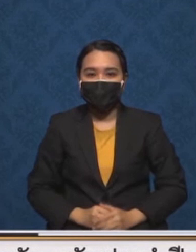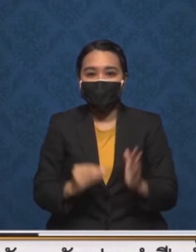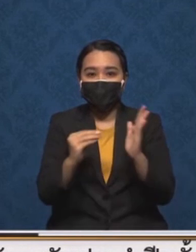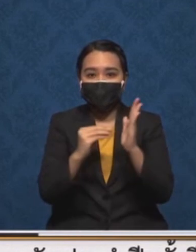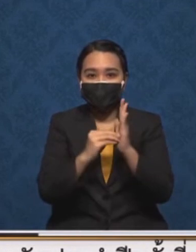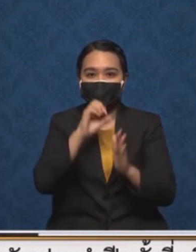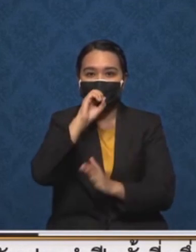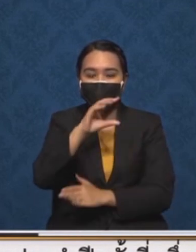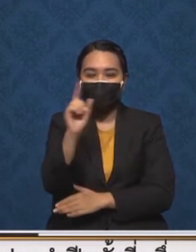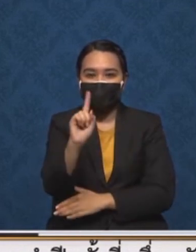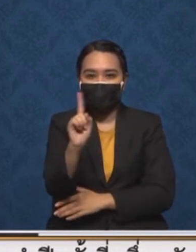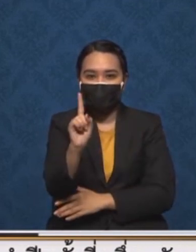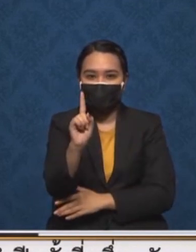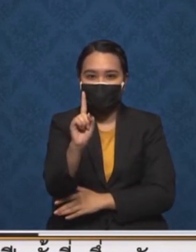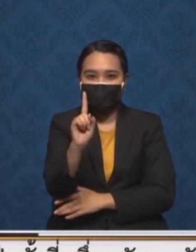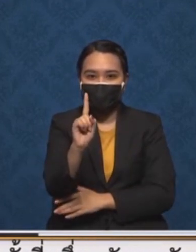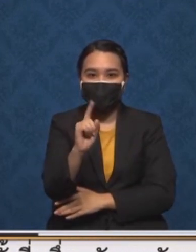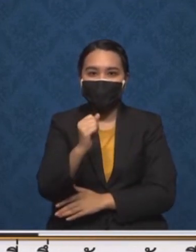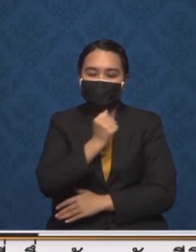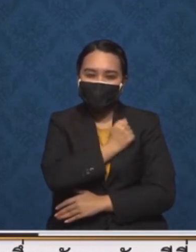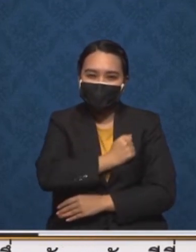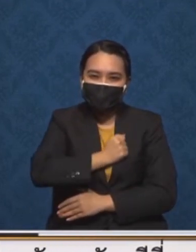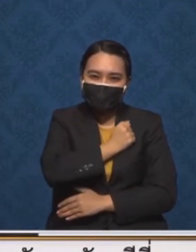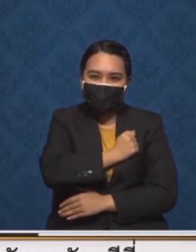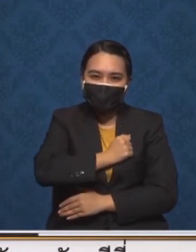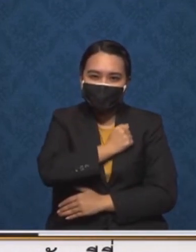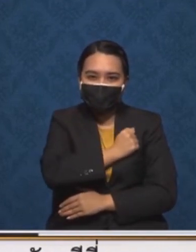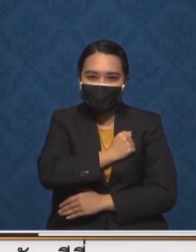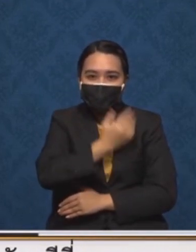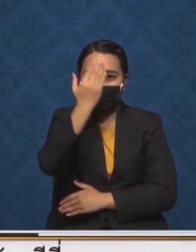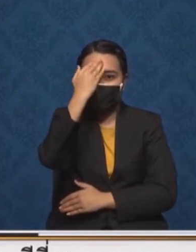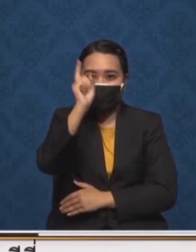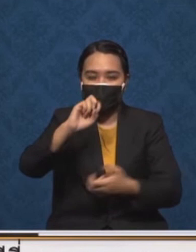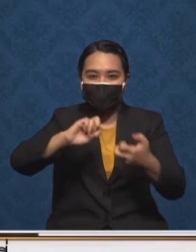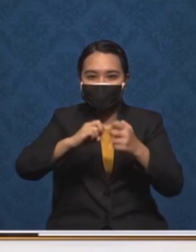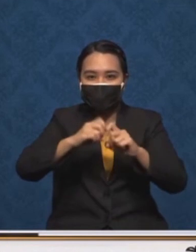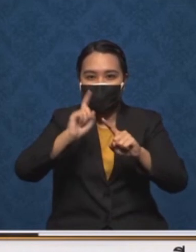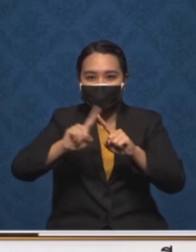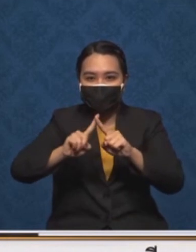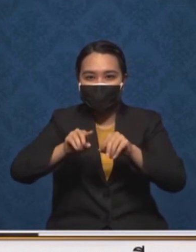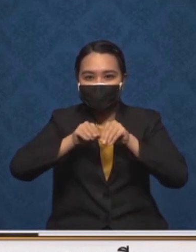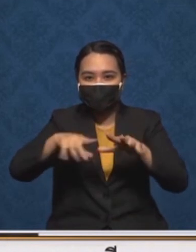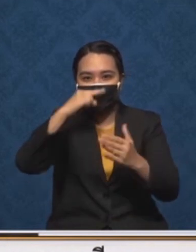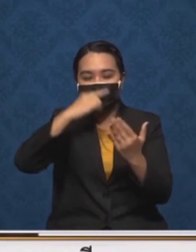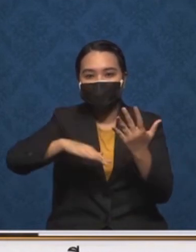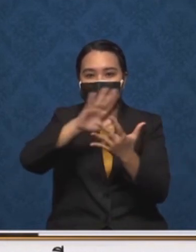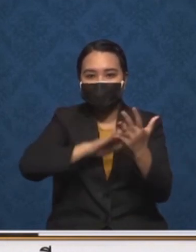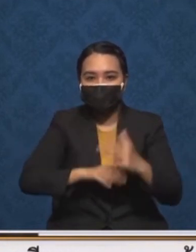เขาบอกว่าเขาสีหรใจที่ปญหาเกิดขึนในประเทศตอนนี้